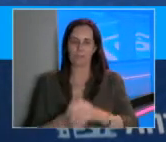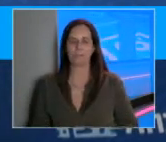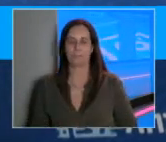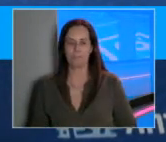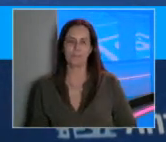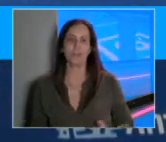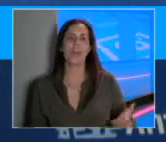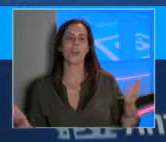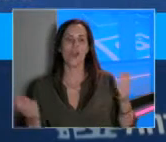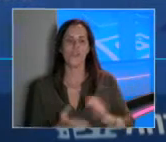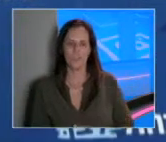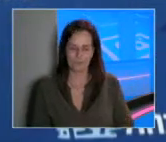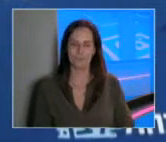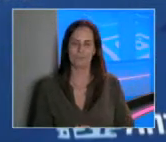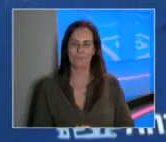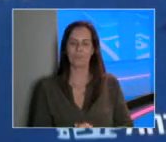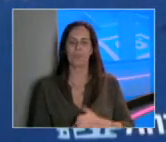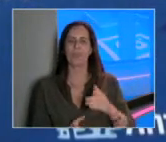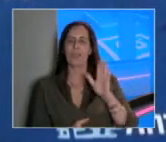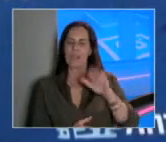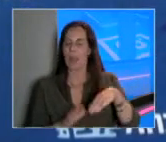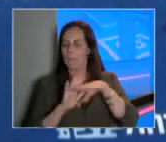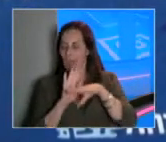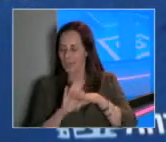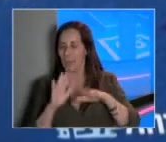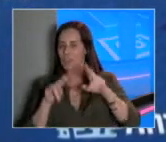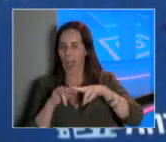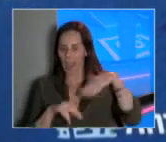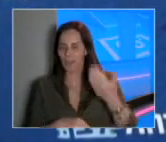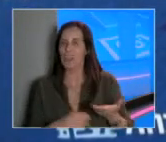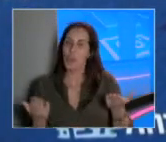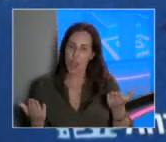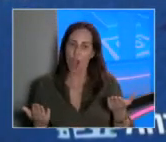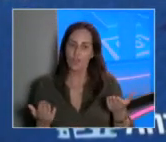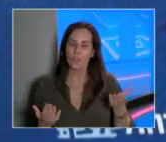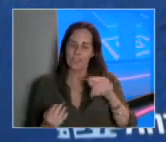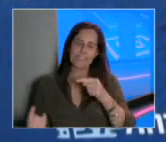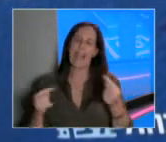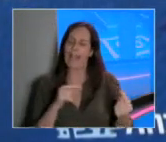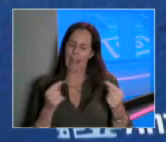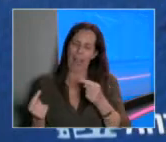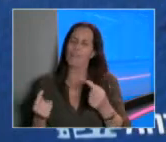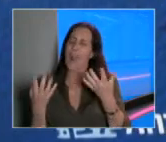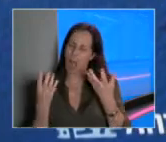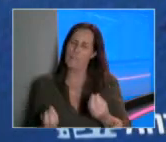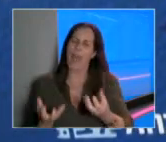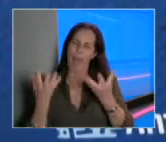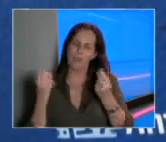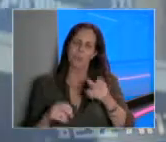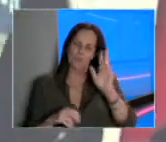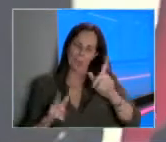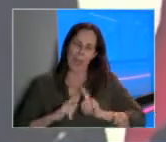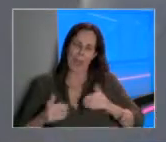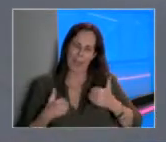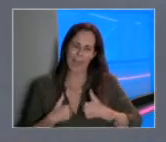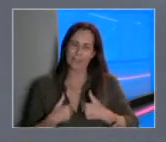טוב, תקום מסמרות ללא ספק בהסכם הקואליציוני הזה, וגם בחקיקה שלאחר מכן. טוב, כנראה זה עוד קרב מיני, כמו שאמרת, רבים, רבים